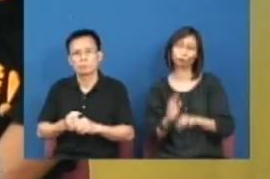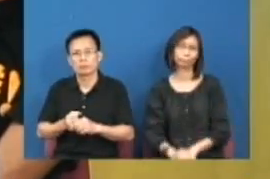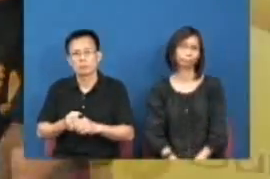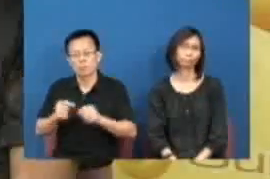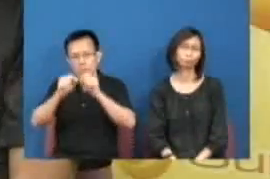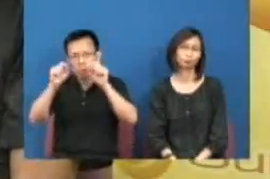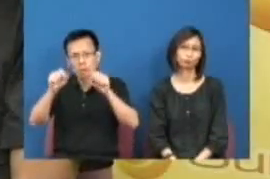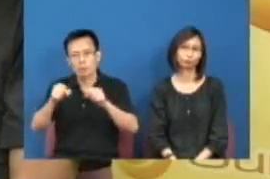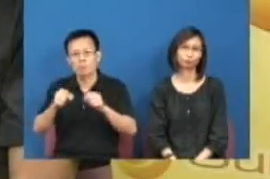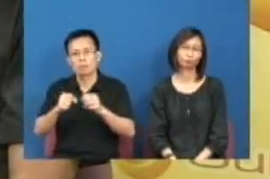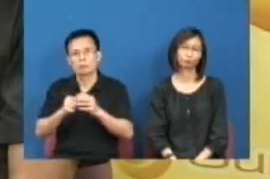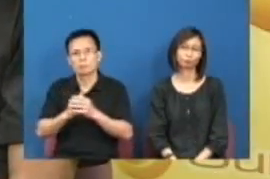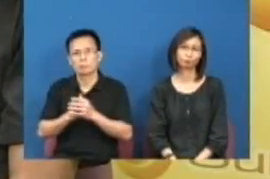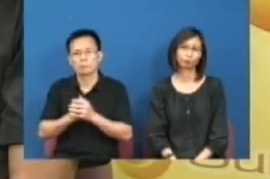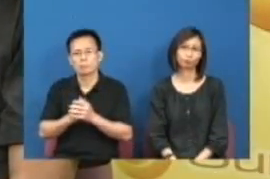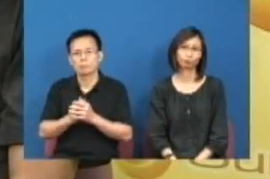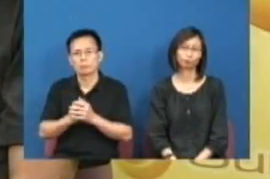問題就是，